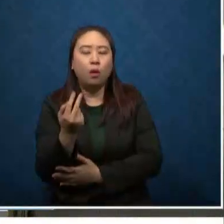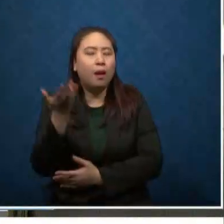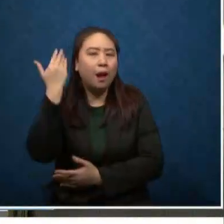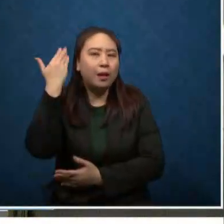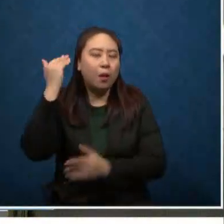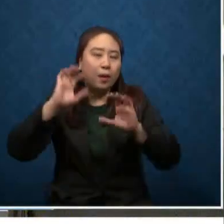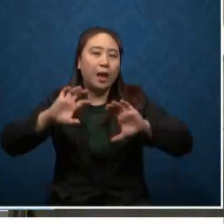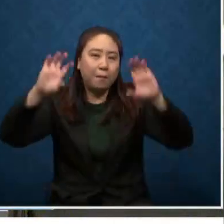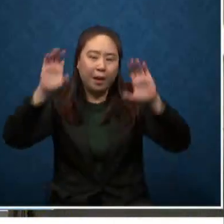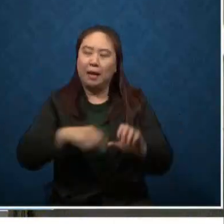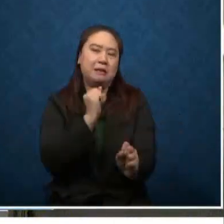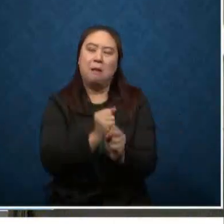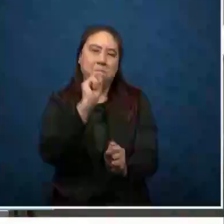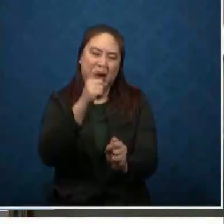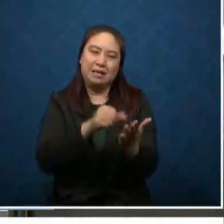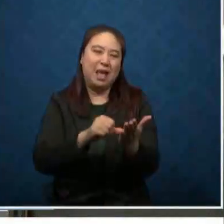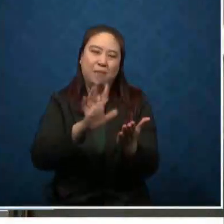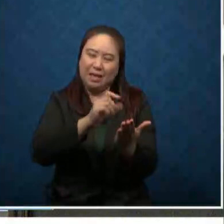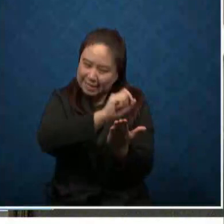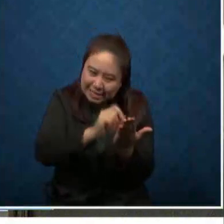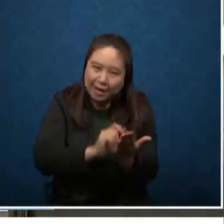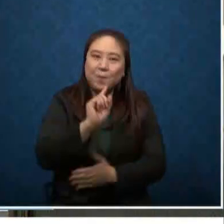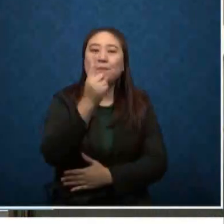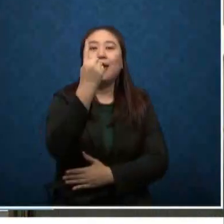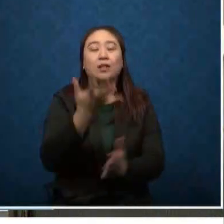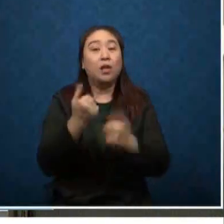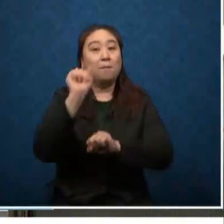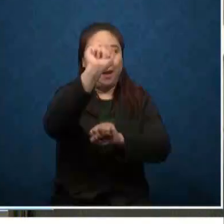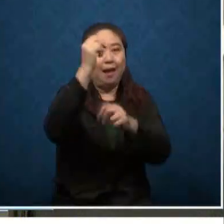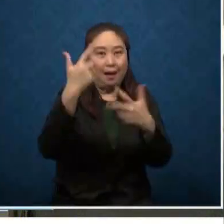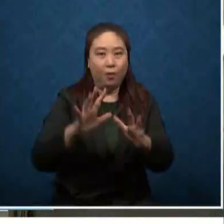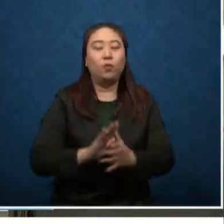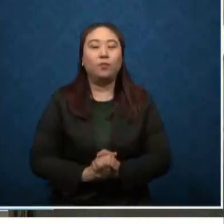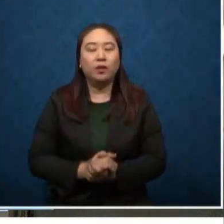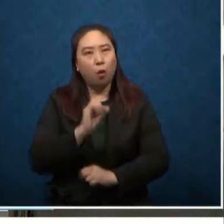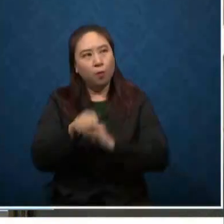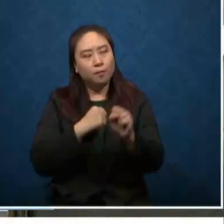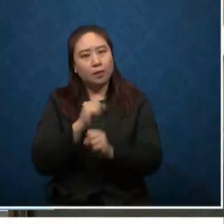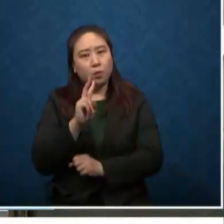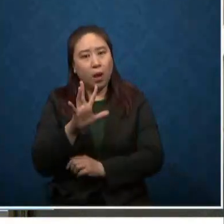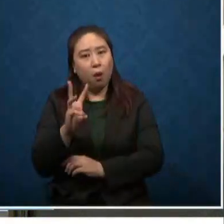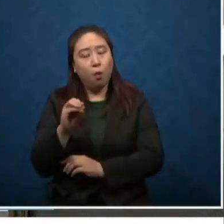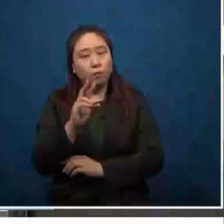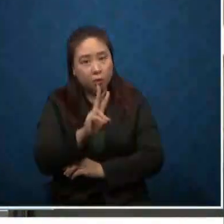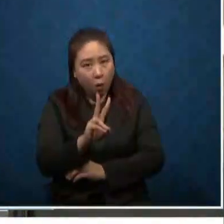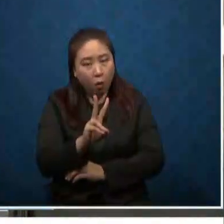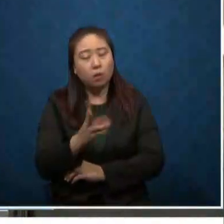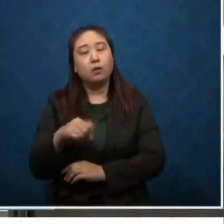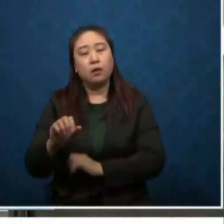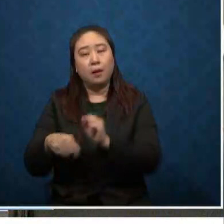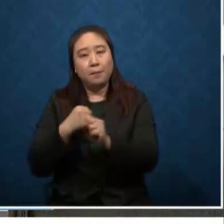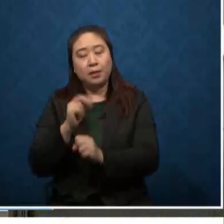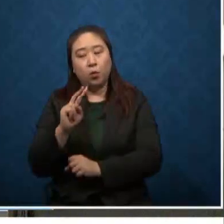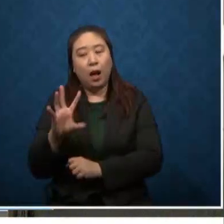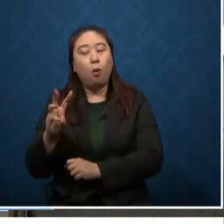ให้รางใหม่ทั้ชบับเลย ไม่ใช่แ้ วันนี้กปากาชใช้แล้พรยอุทยาณแห่งชาติปี 62 กับพราชยสง และคมคงสัรป่าปี